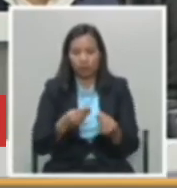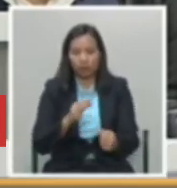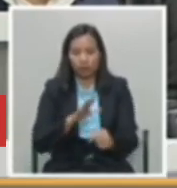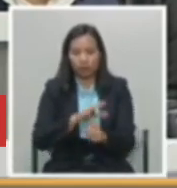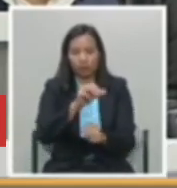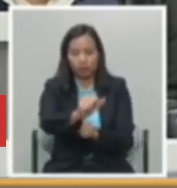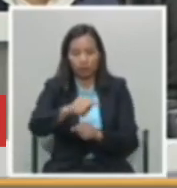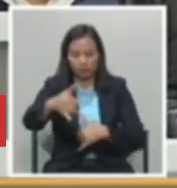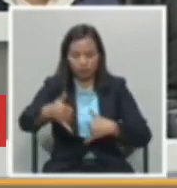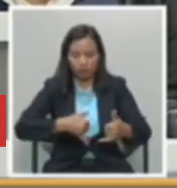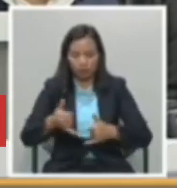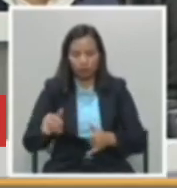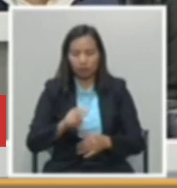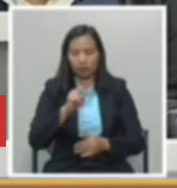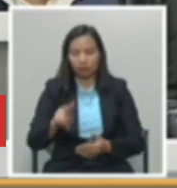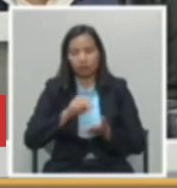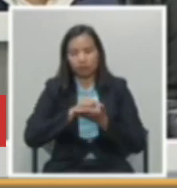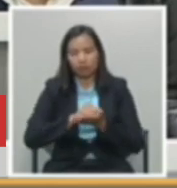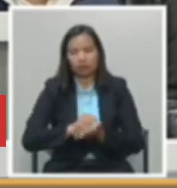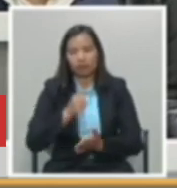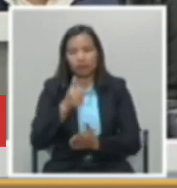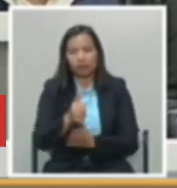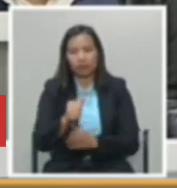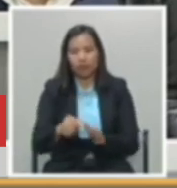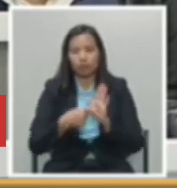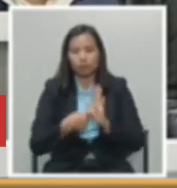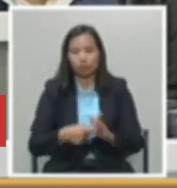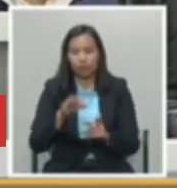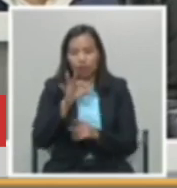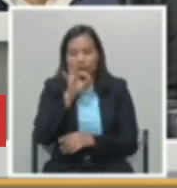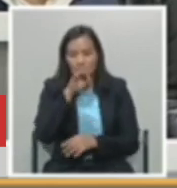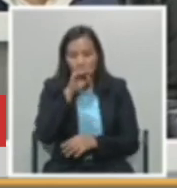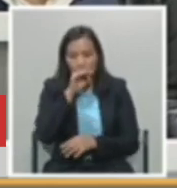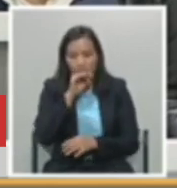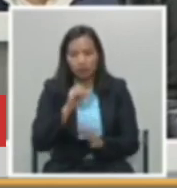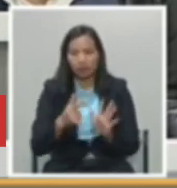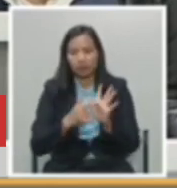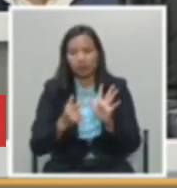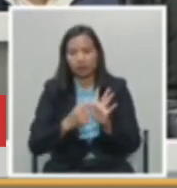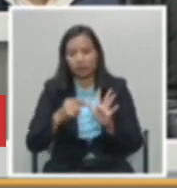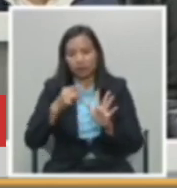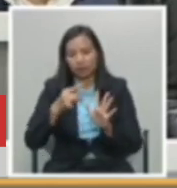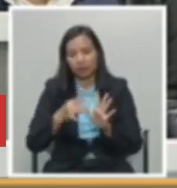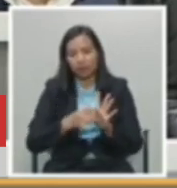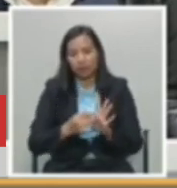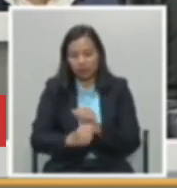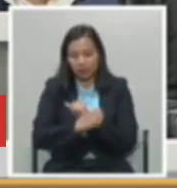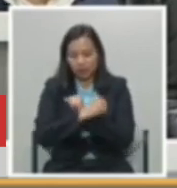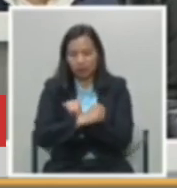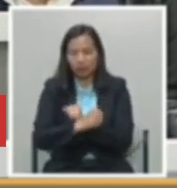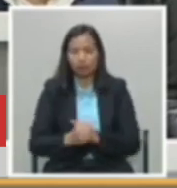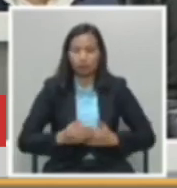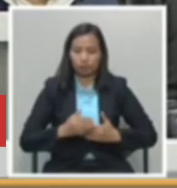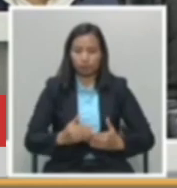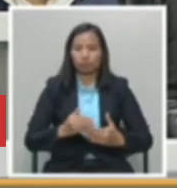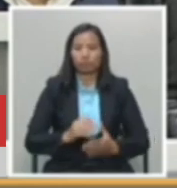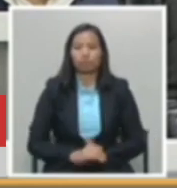ถึงได้เช่นถุงยางอนามัยยาคุมอย่างนี้ต้องให้เขาได้เข้าถึงได้นะค